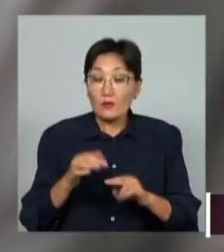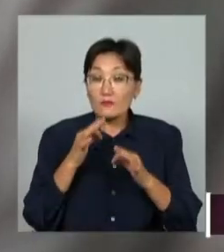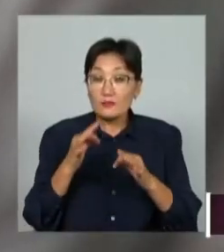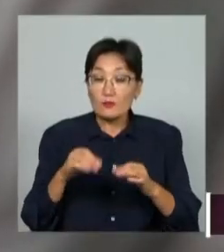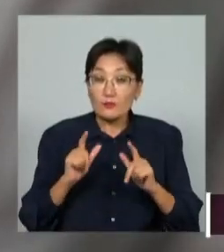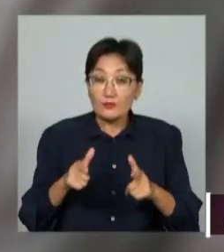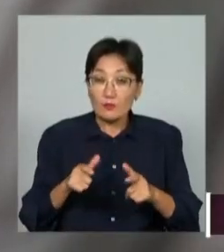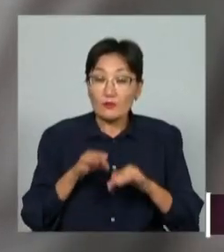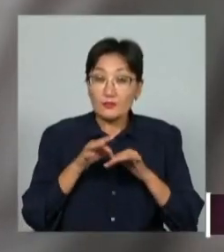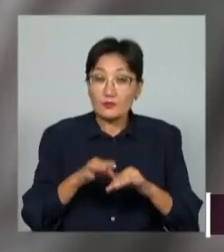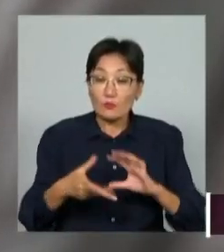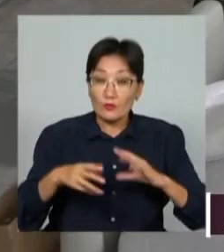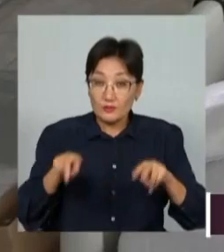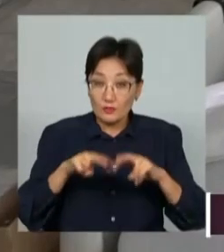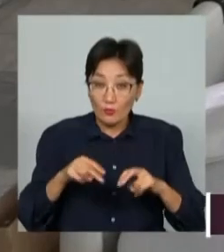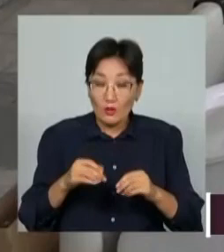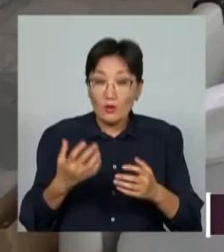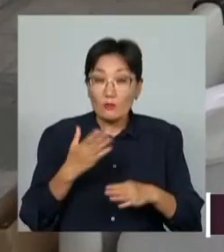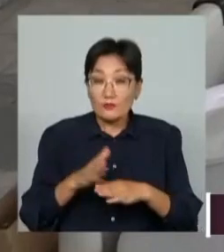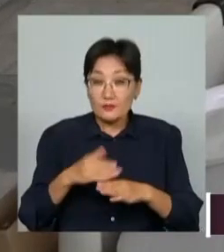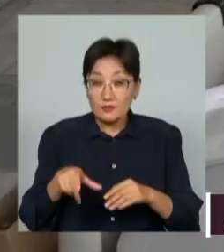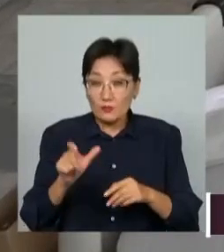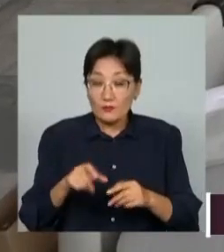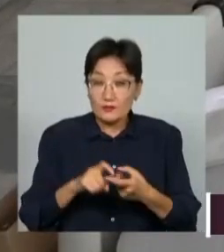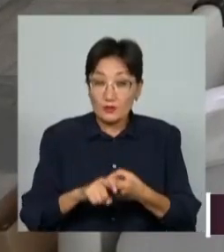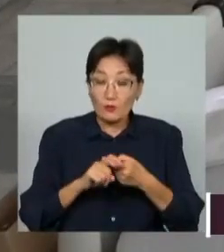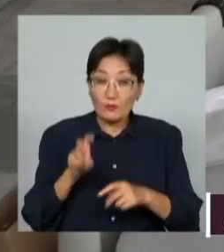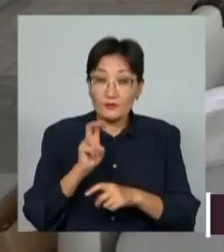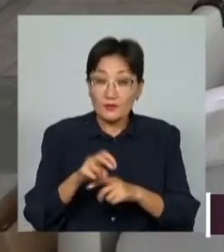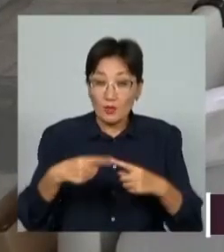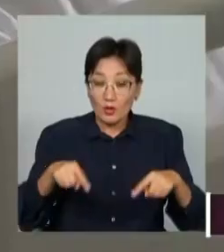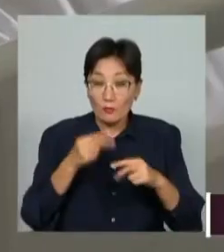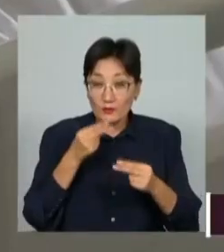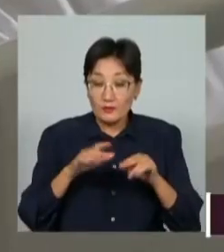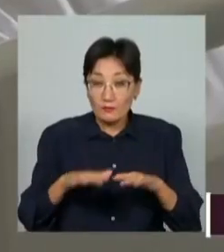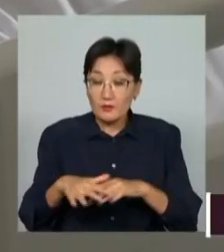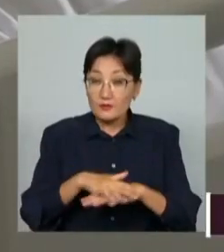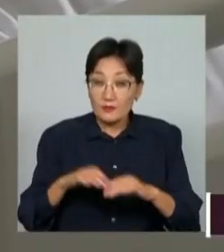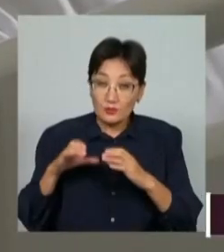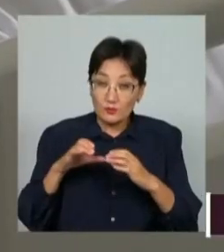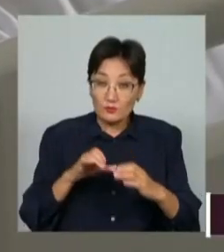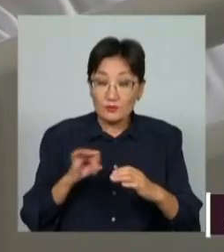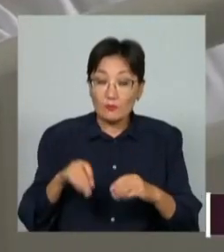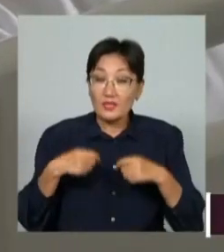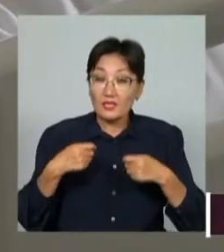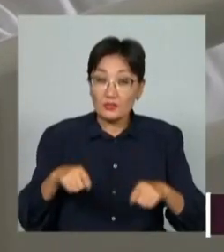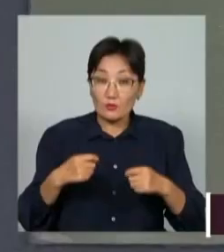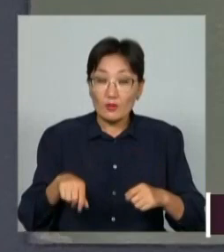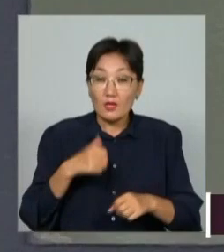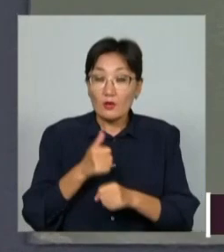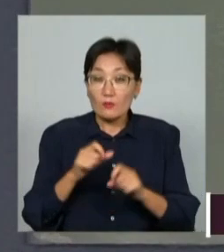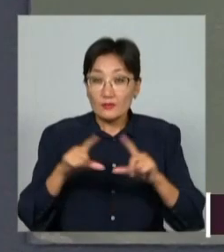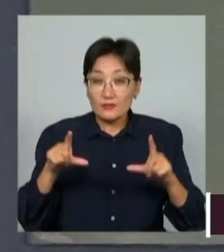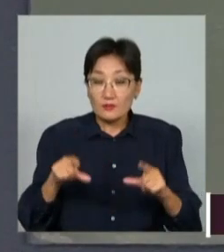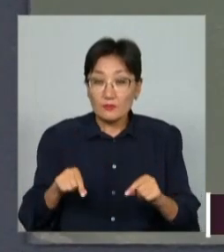словам, согласно проведенному анализу, зачастую люди инфицируются при посещении объектов питания, общественного транспорта и рынков. Глава